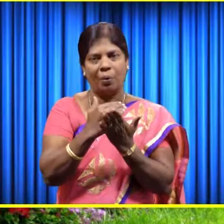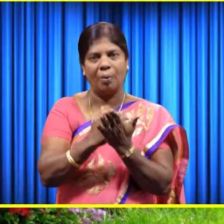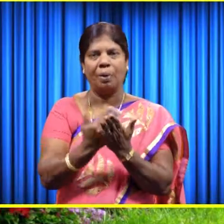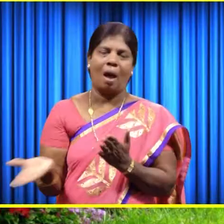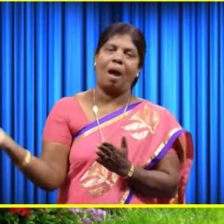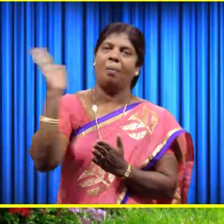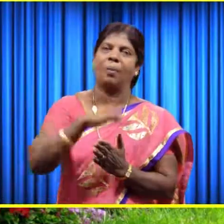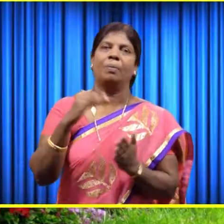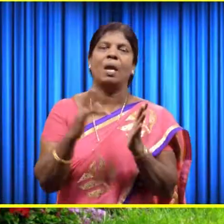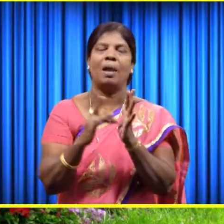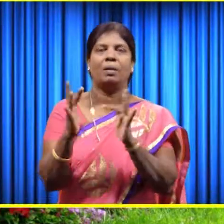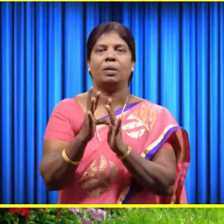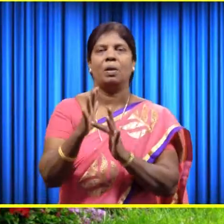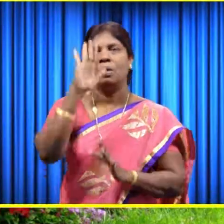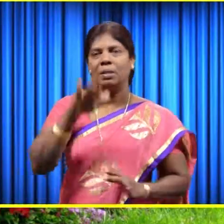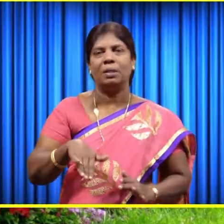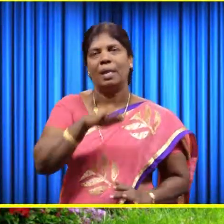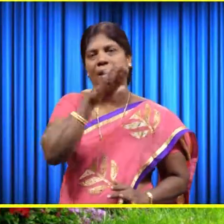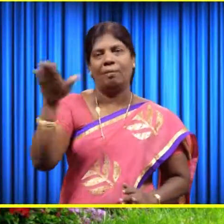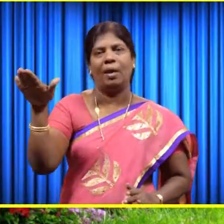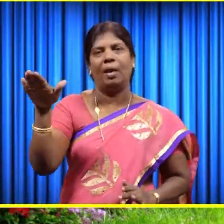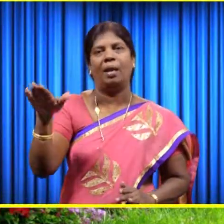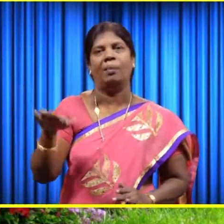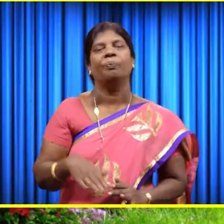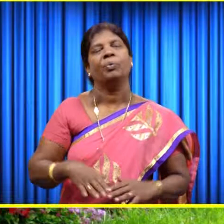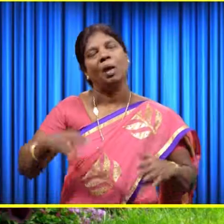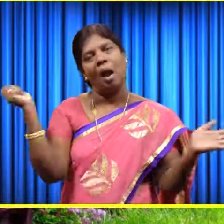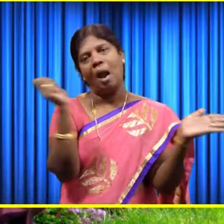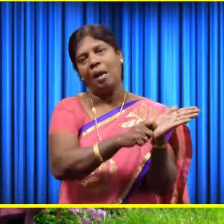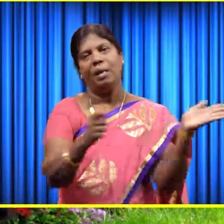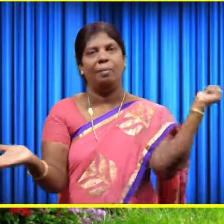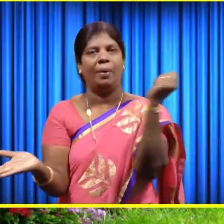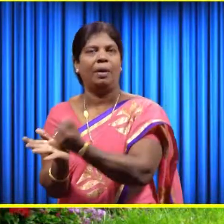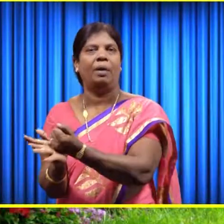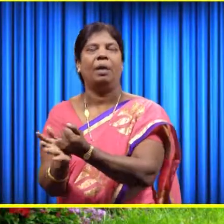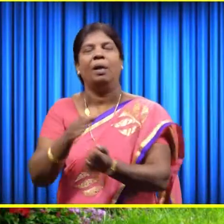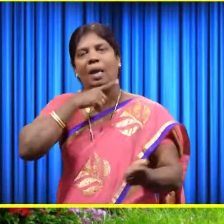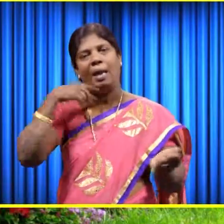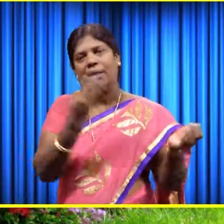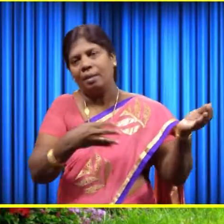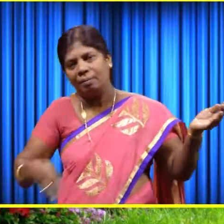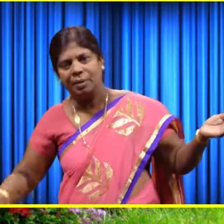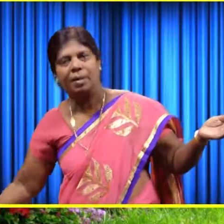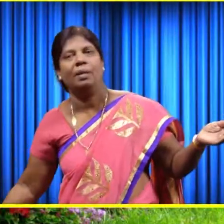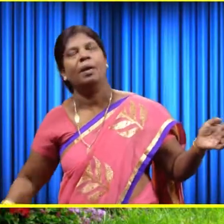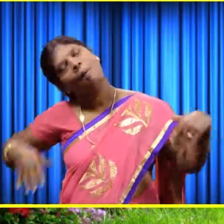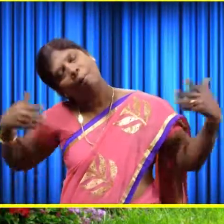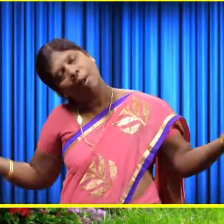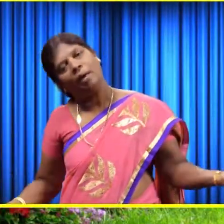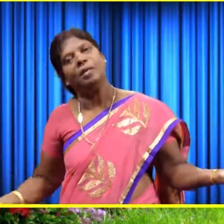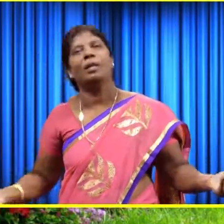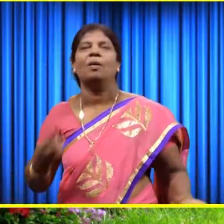இந்த இயேசு கிறிஸ்து சிலுவை என்கிற கொடுமையான மரத்தில் அடிக்கப்பட்டு இரத்தம் சிந்தி